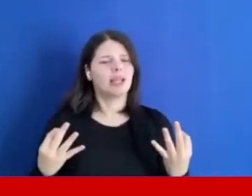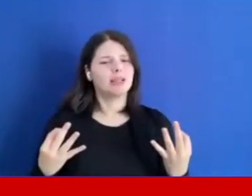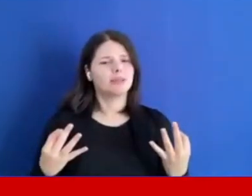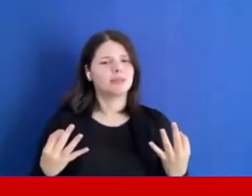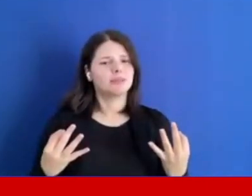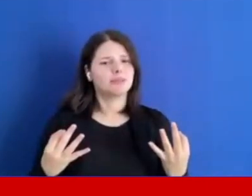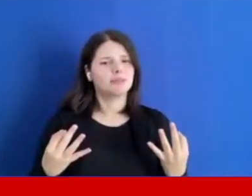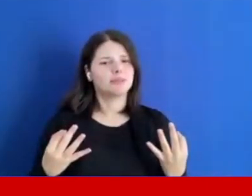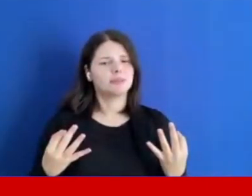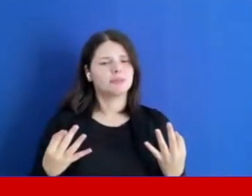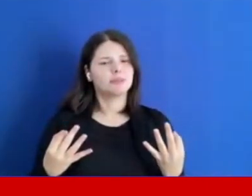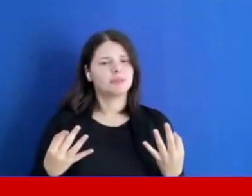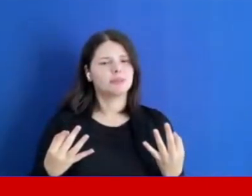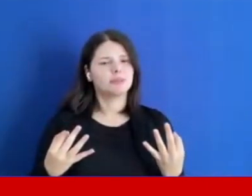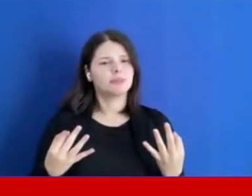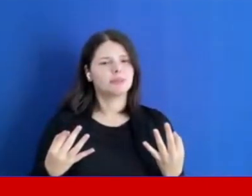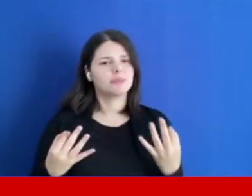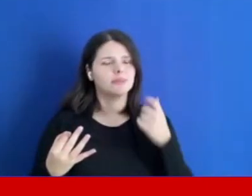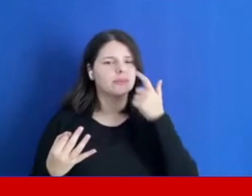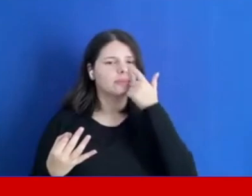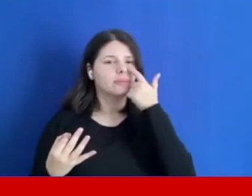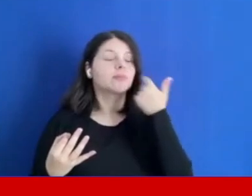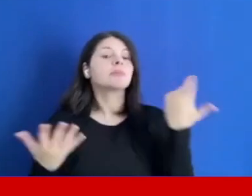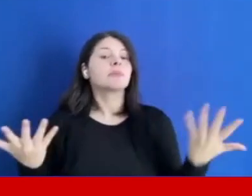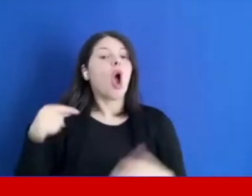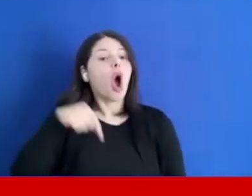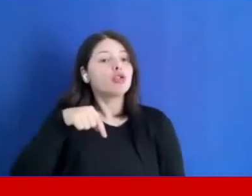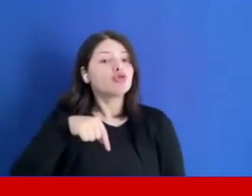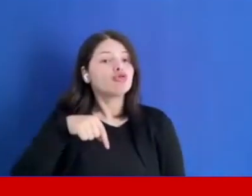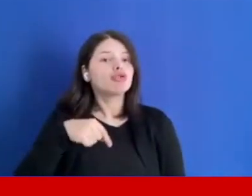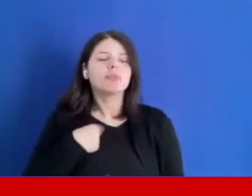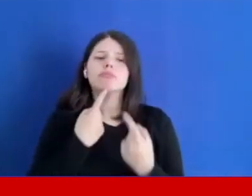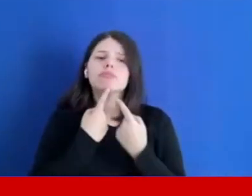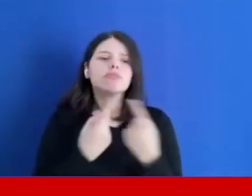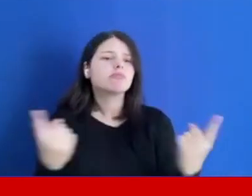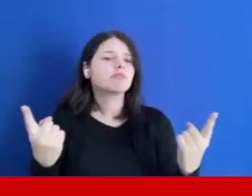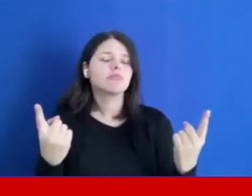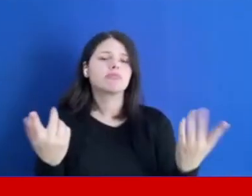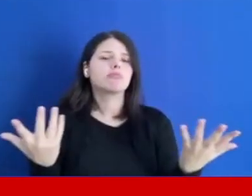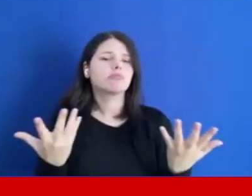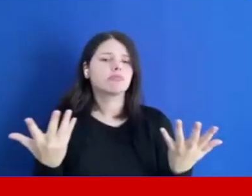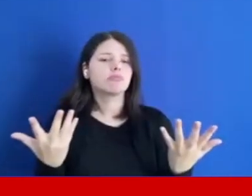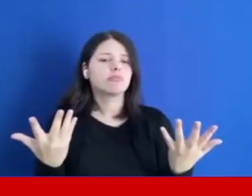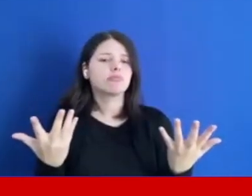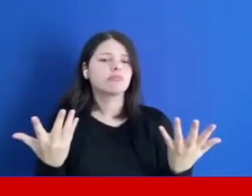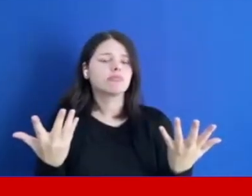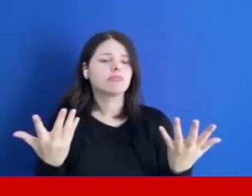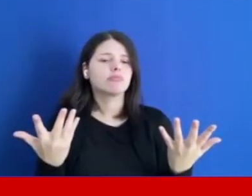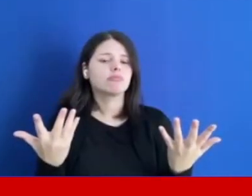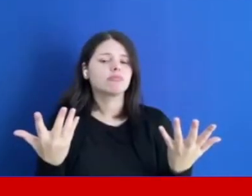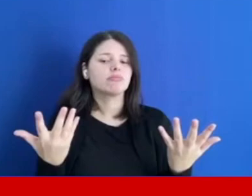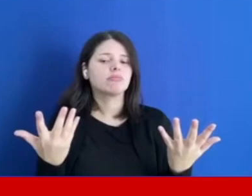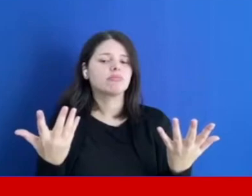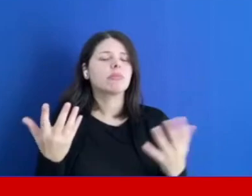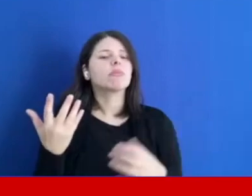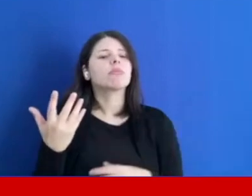indifferentemente. E quindi oggi vorrei solo dire che è molto, oggi anche quando